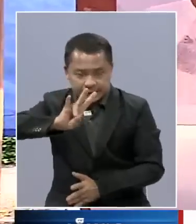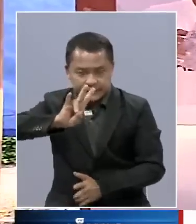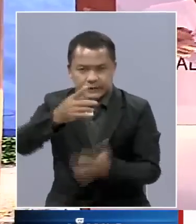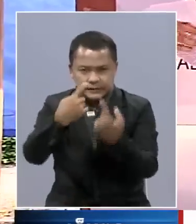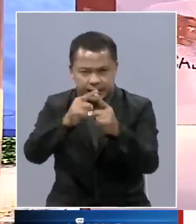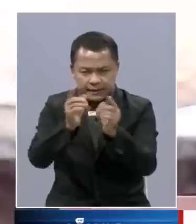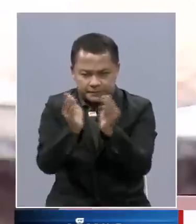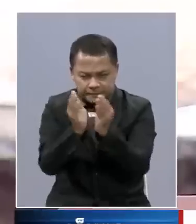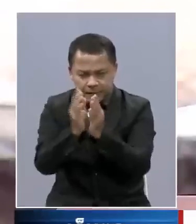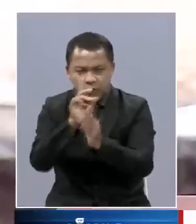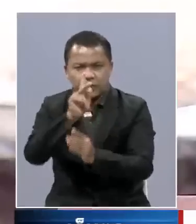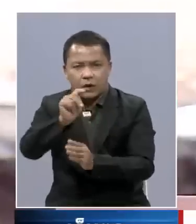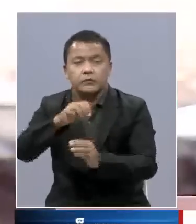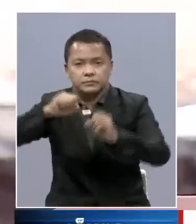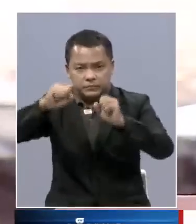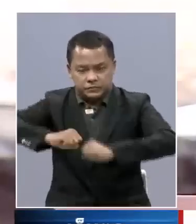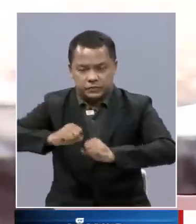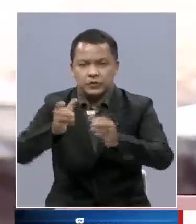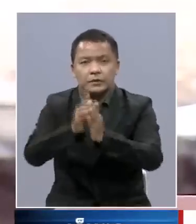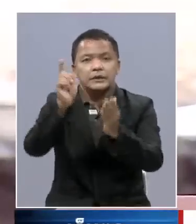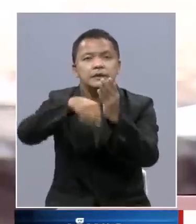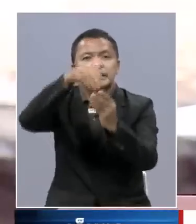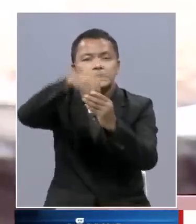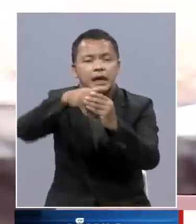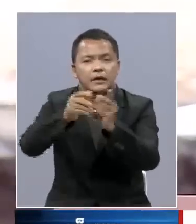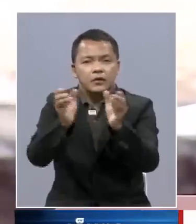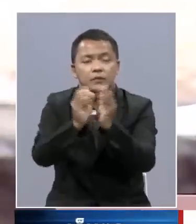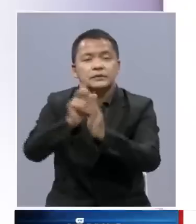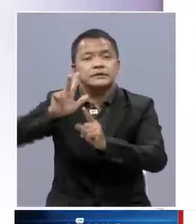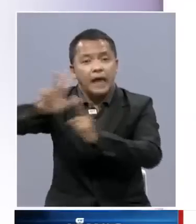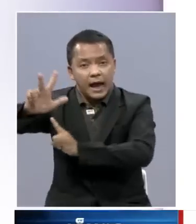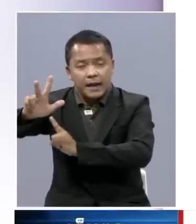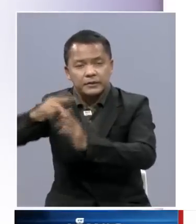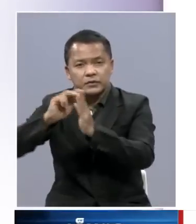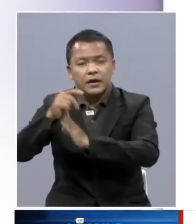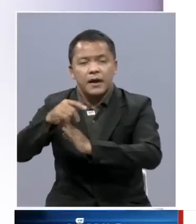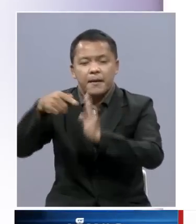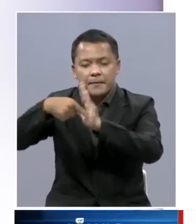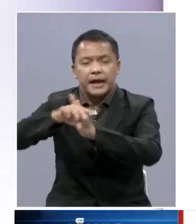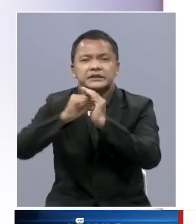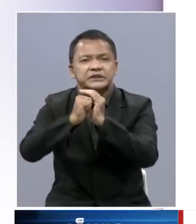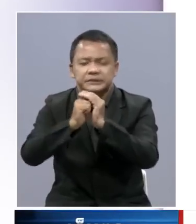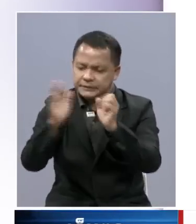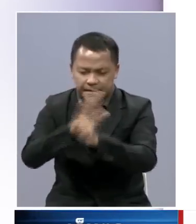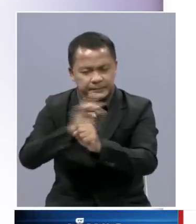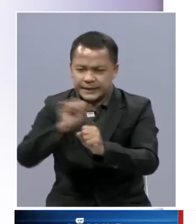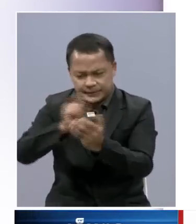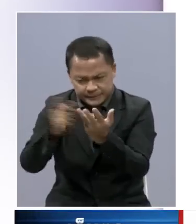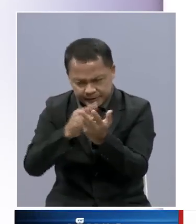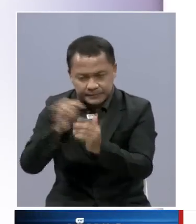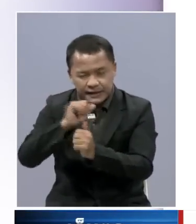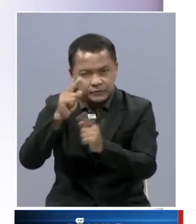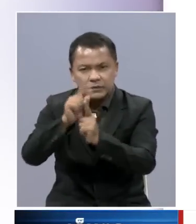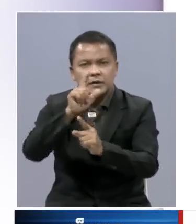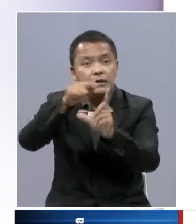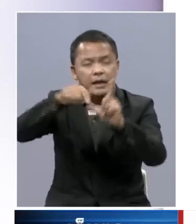ต่ข้อมูลตรงเนี้ยกกต.ก็ยืนยันว่าผลการเลือกตั้งในเขตที่3จังหวัดปราจีนบุรียังไม่สมบูรณ์นะฮะมันขึ้นมาว่าก้